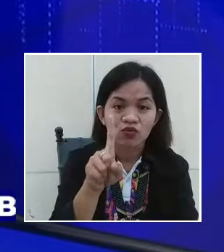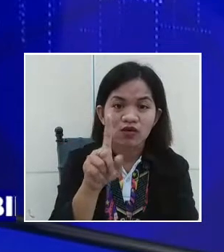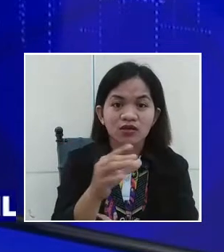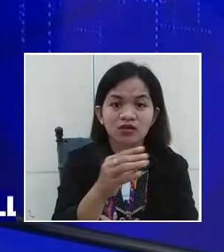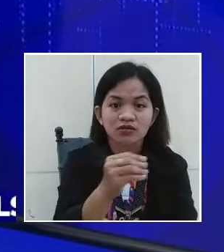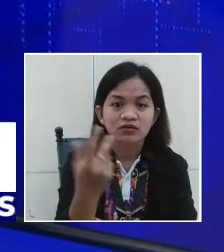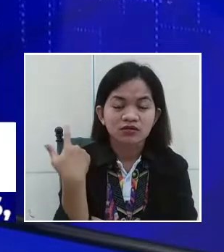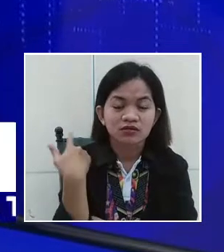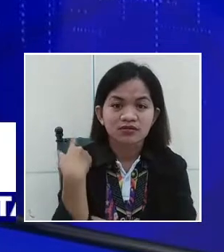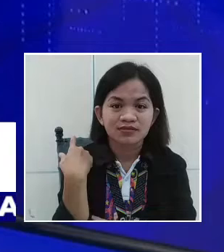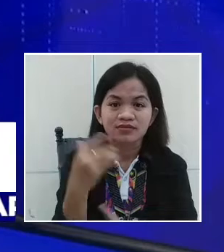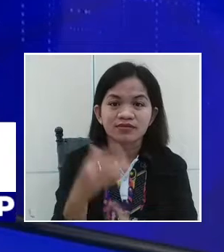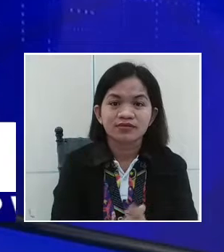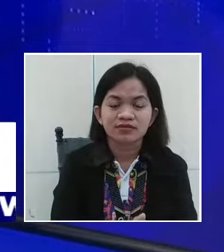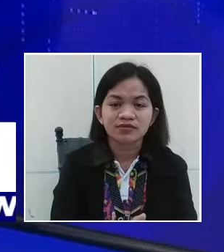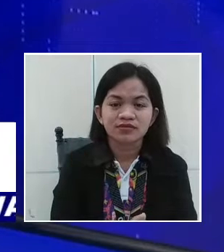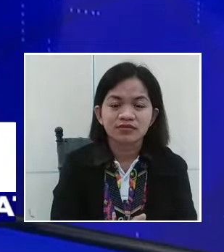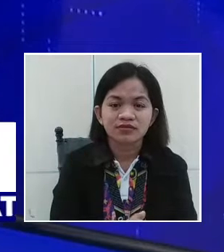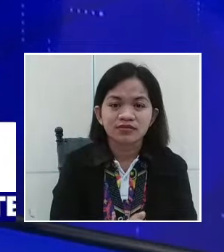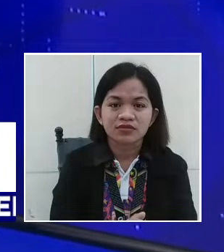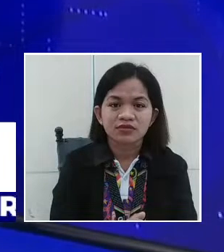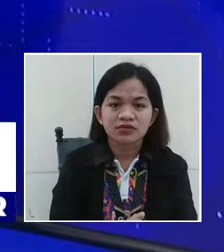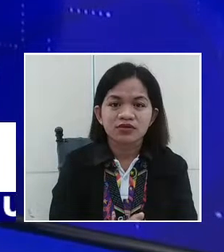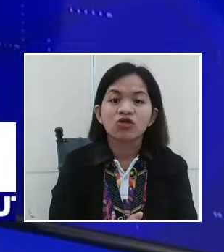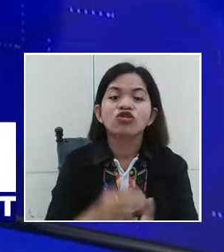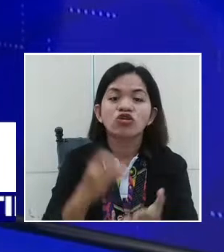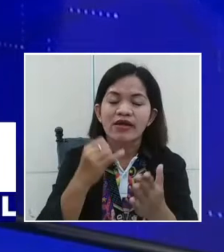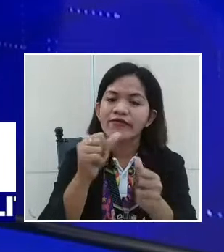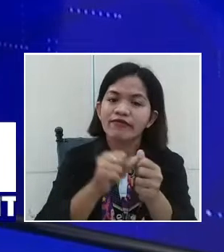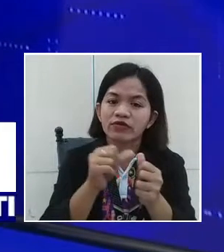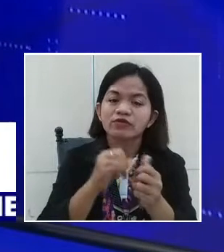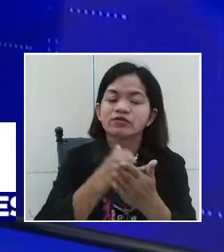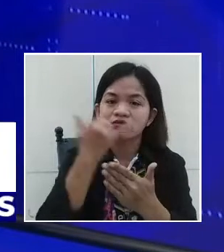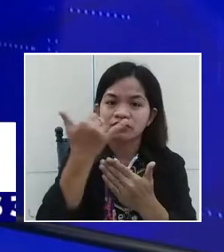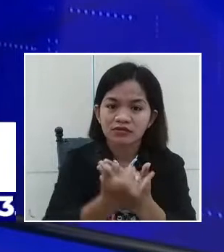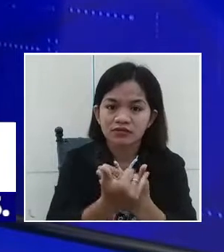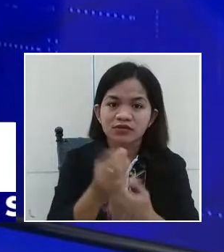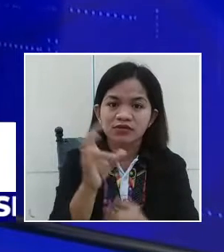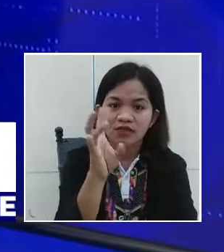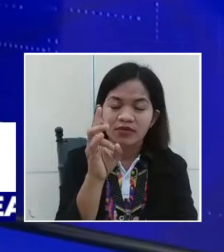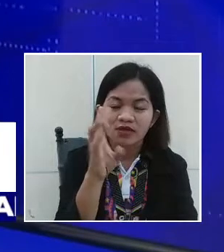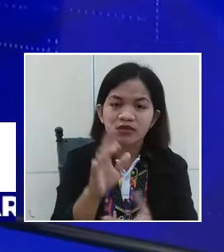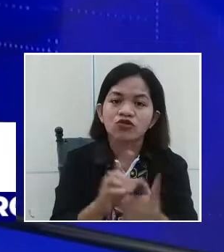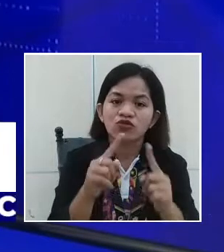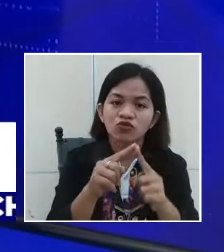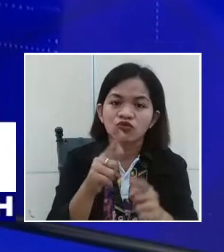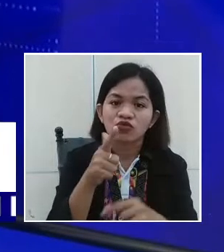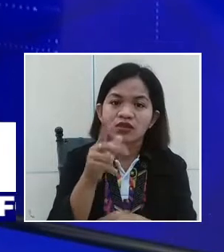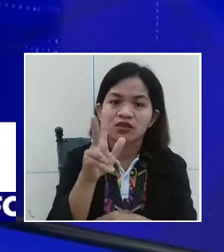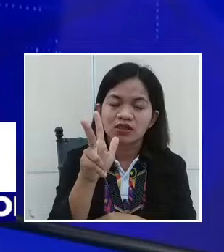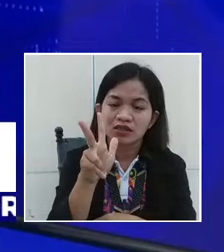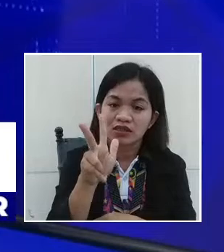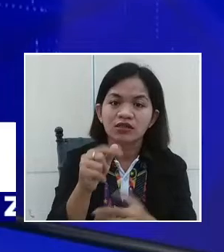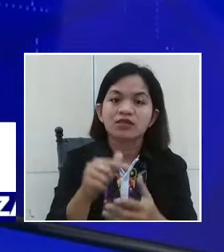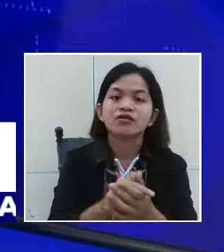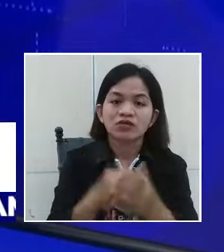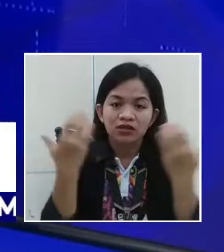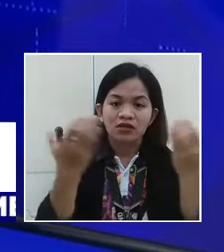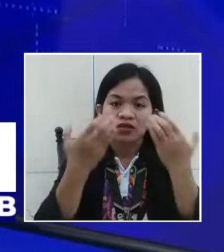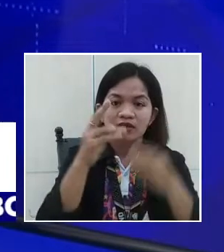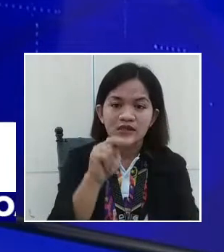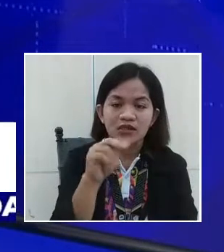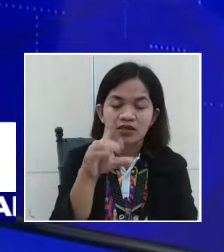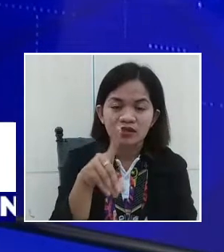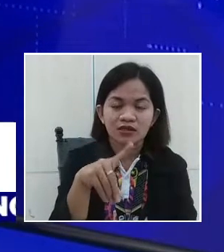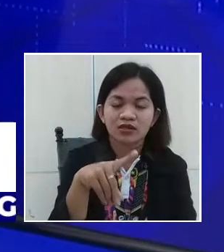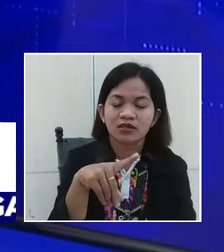declares every July 17 to 23 as National Disability Prevention and Rehabilitation Week. So,